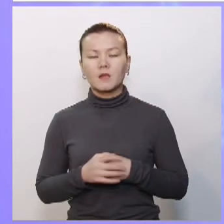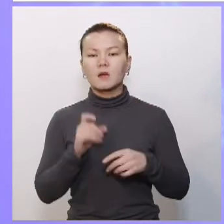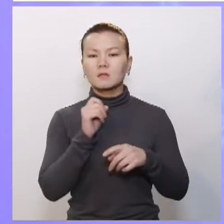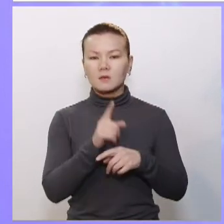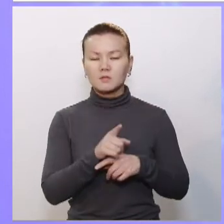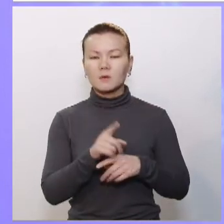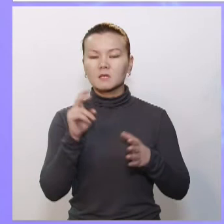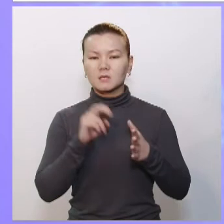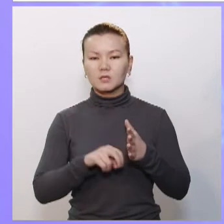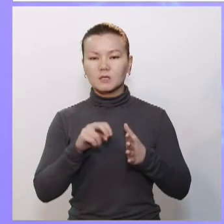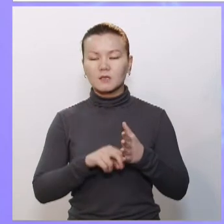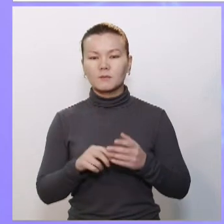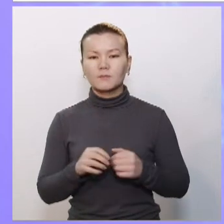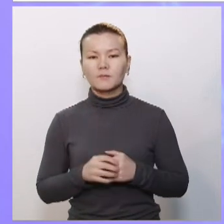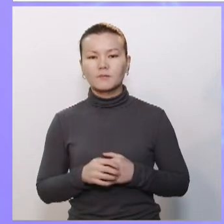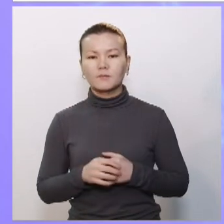Тапшырманы текшергиле.